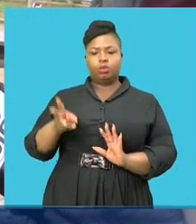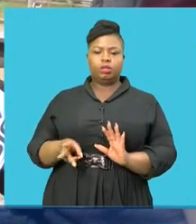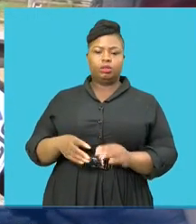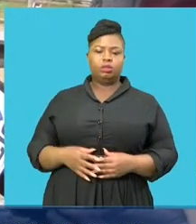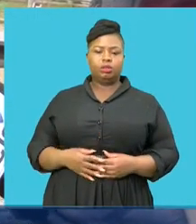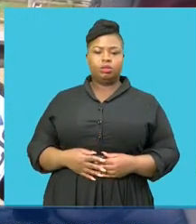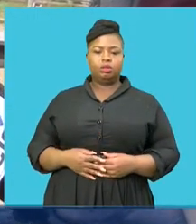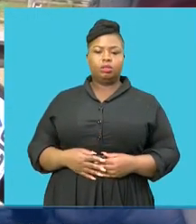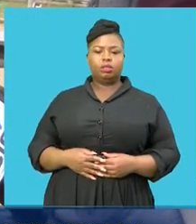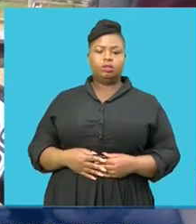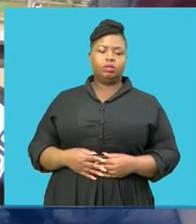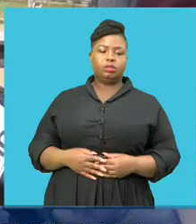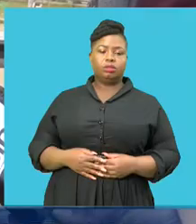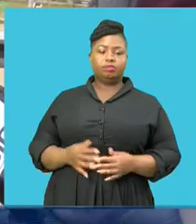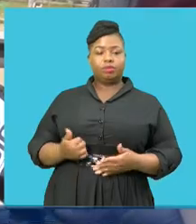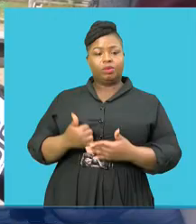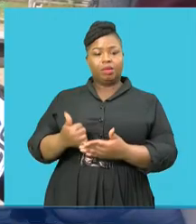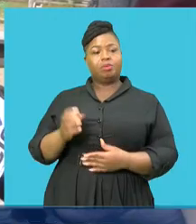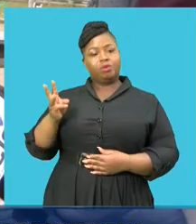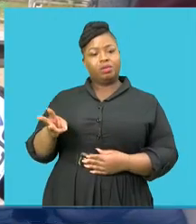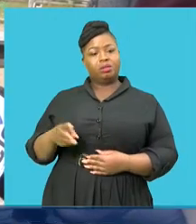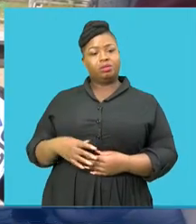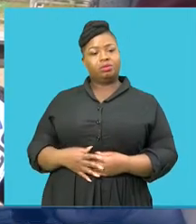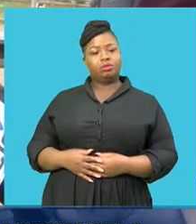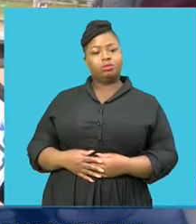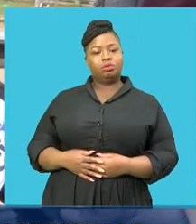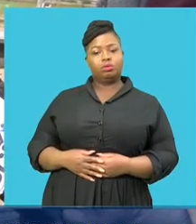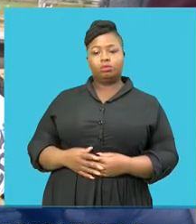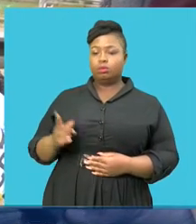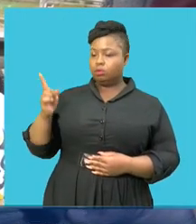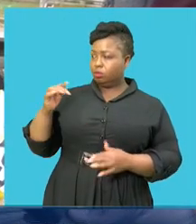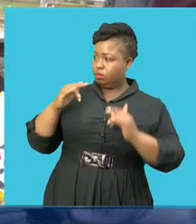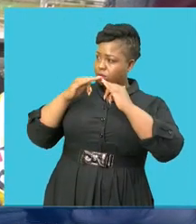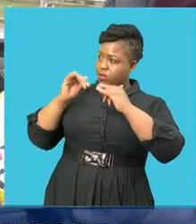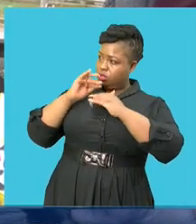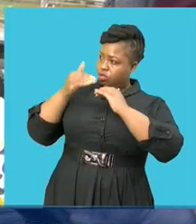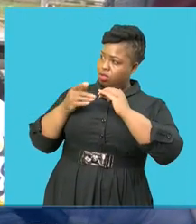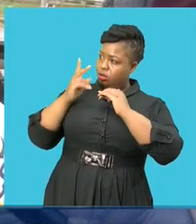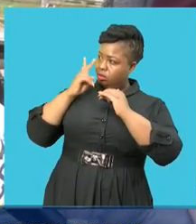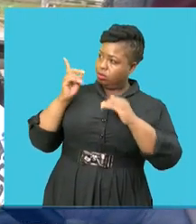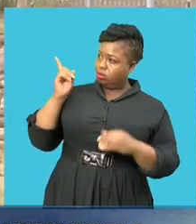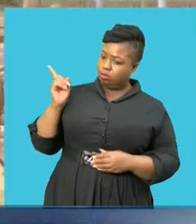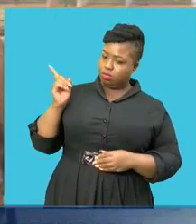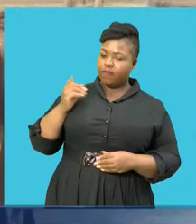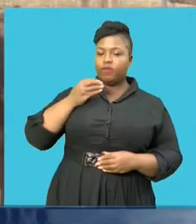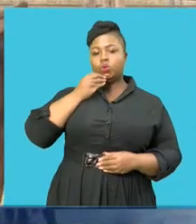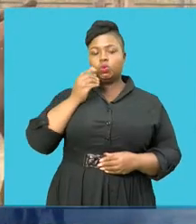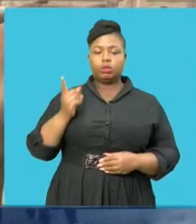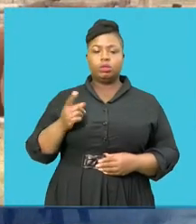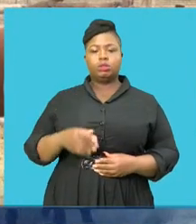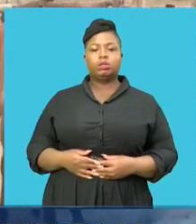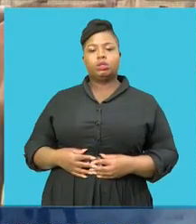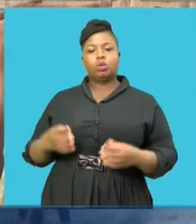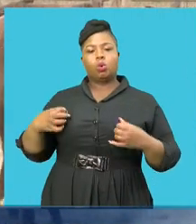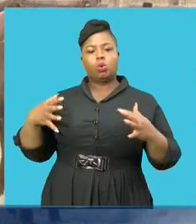definitely assist him, the building of the shelter where he can store the food.